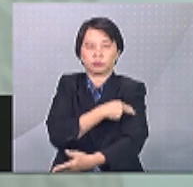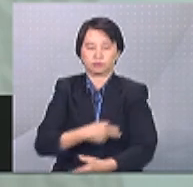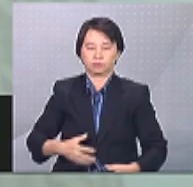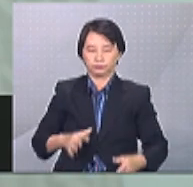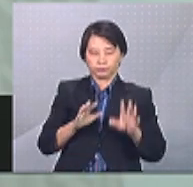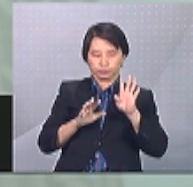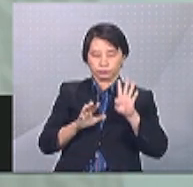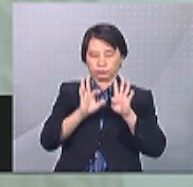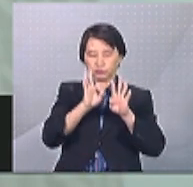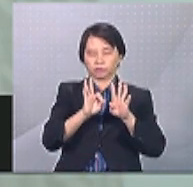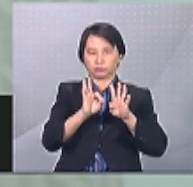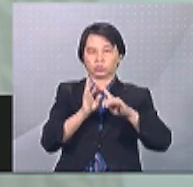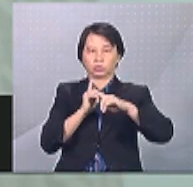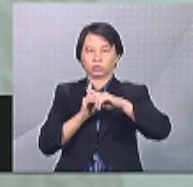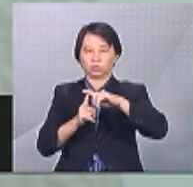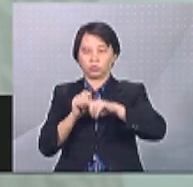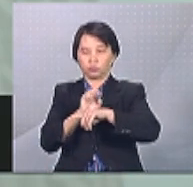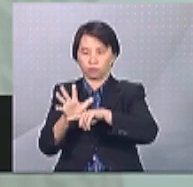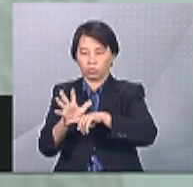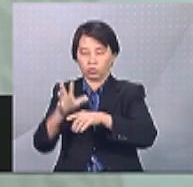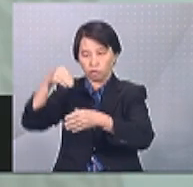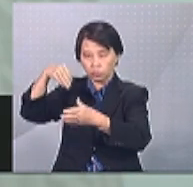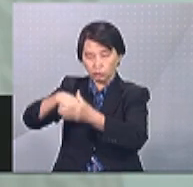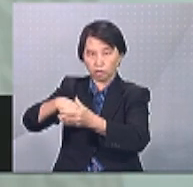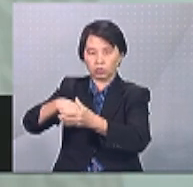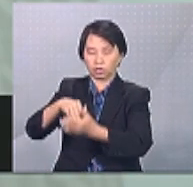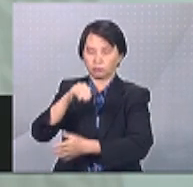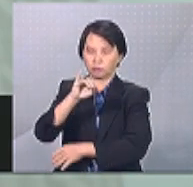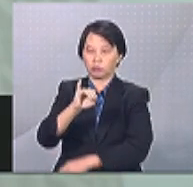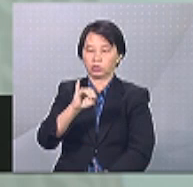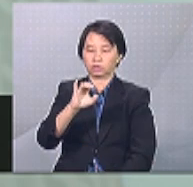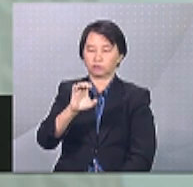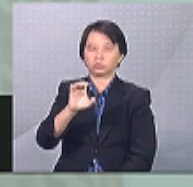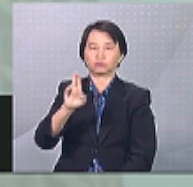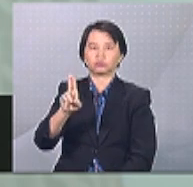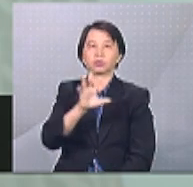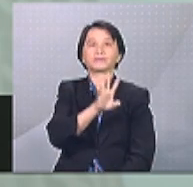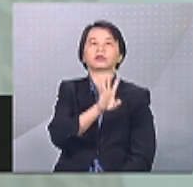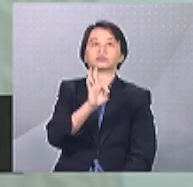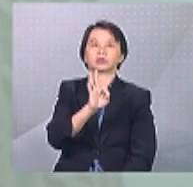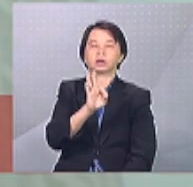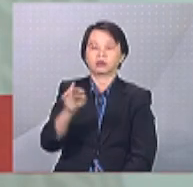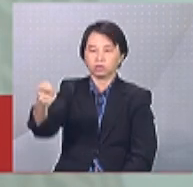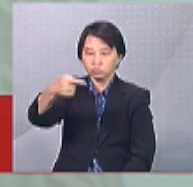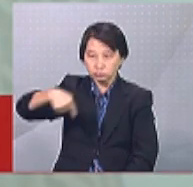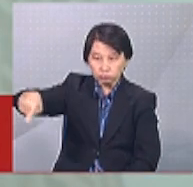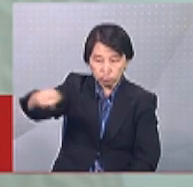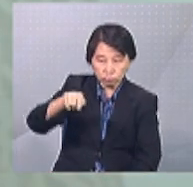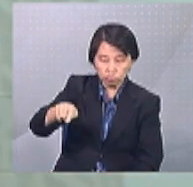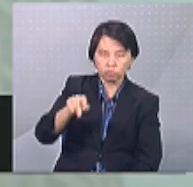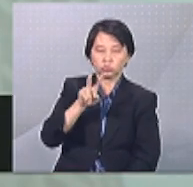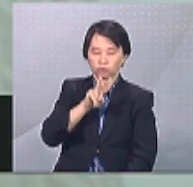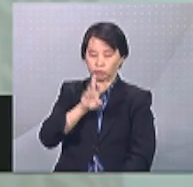49 kes positif COVID-19 sedang dirawat di unit rawatan rapi. Dan daripada jumlah tersebut,